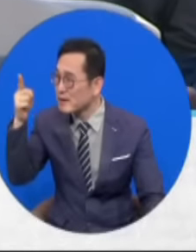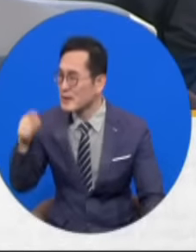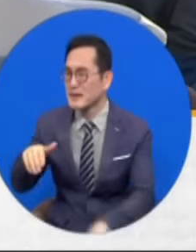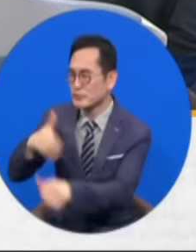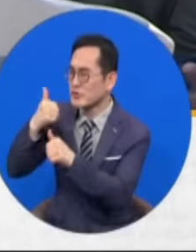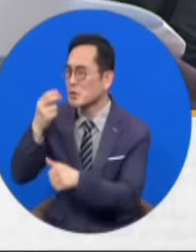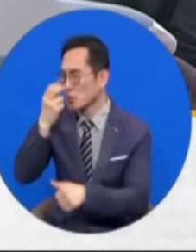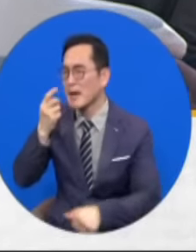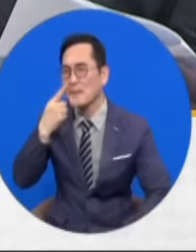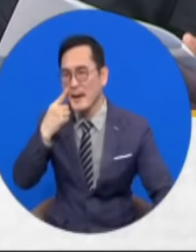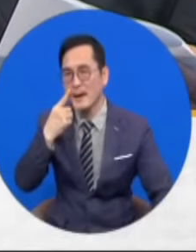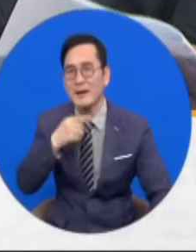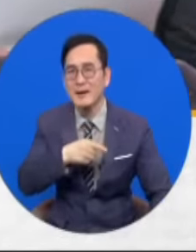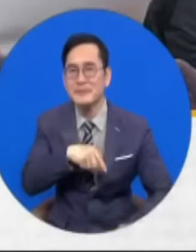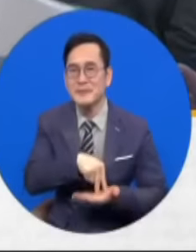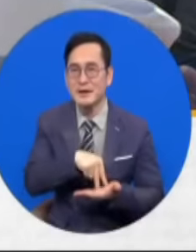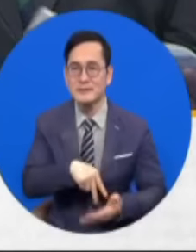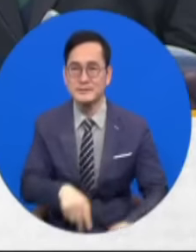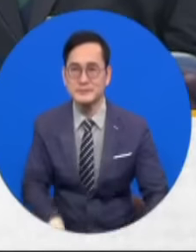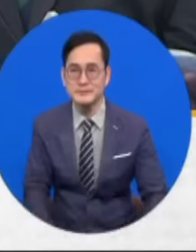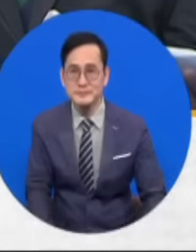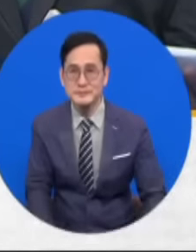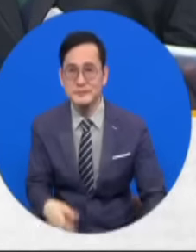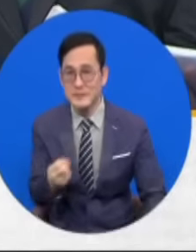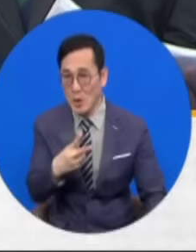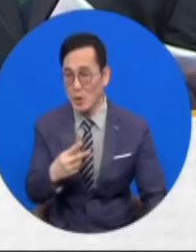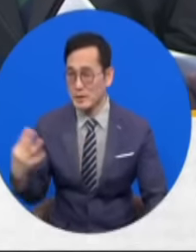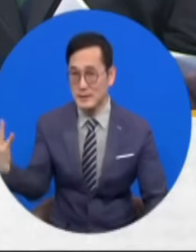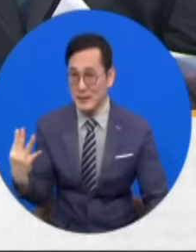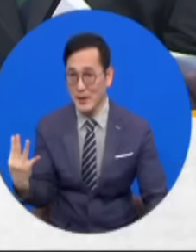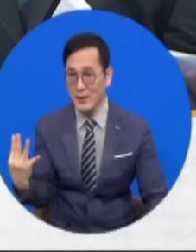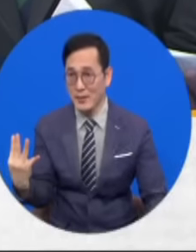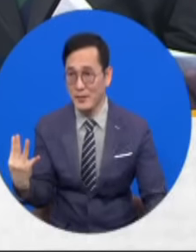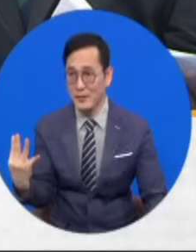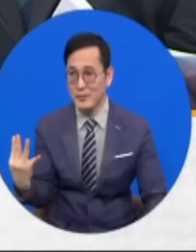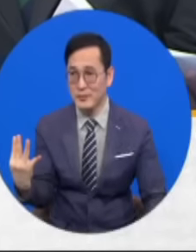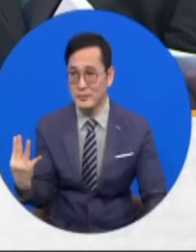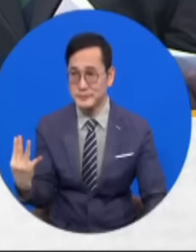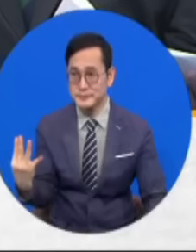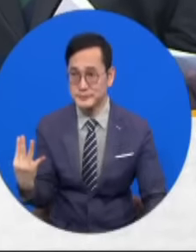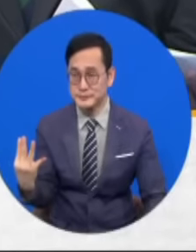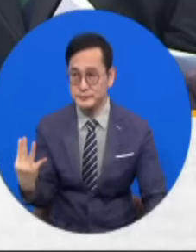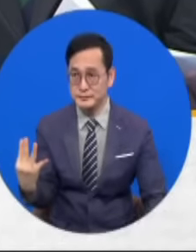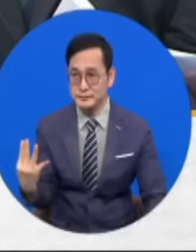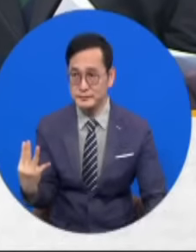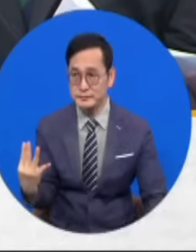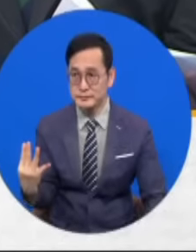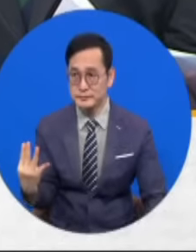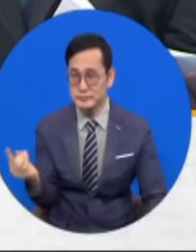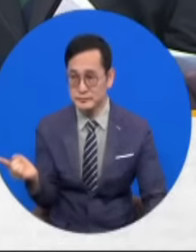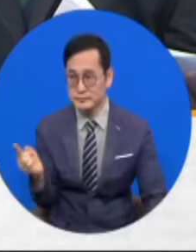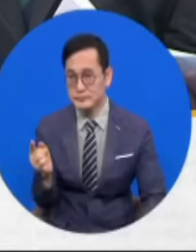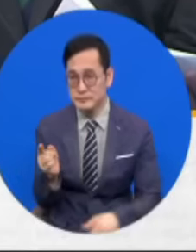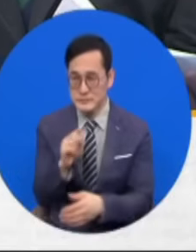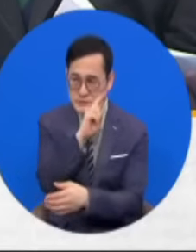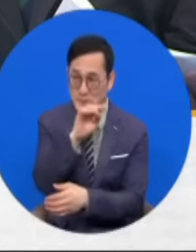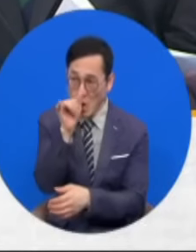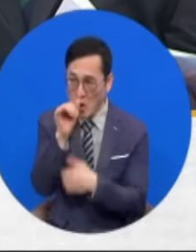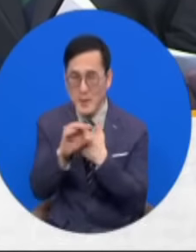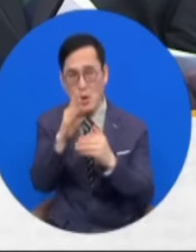민주당에도 뭐 이런 우려를 하는 분들이 많습니다이네 명이야 말로 만약에 의혹이 남아 있다면 민주당이 만든 공수처를 통해서 일단 했어야 되는 건